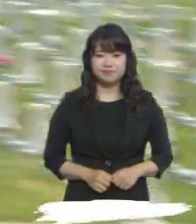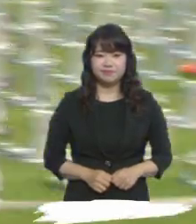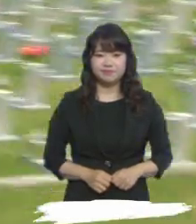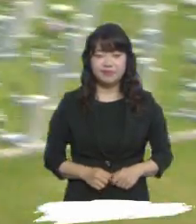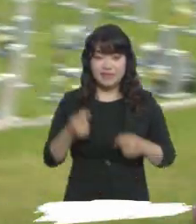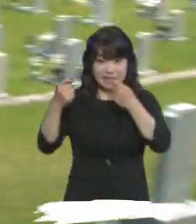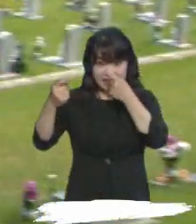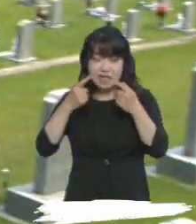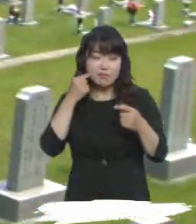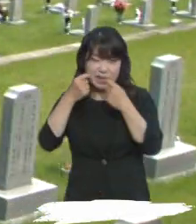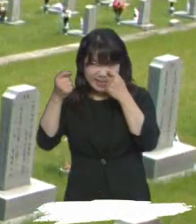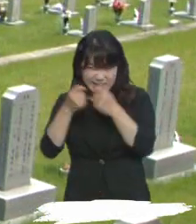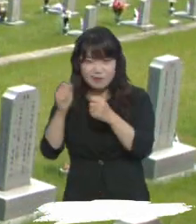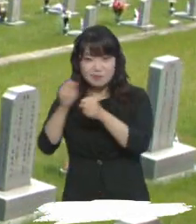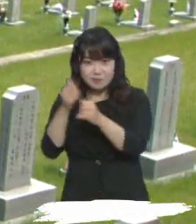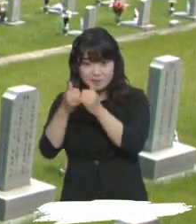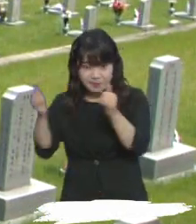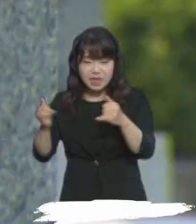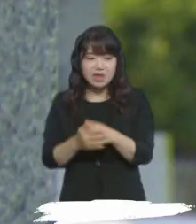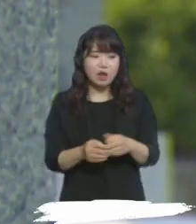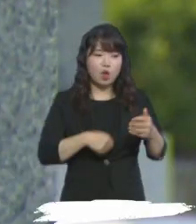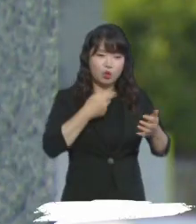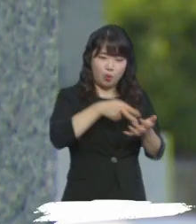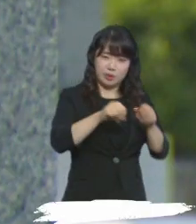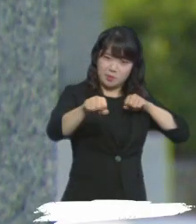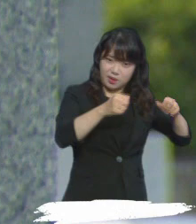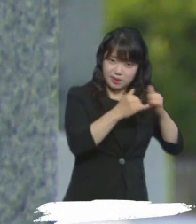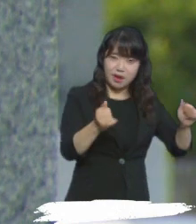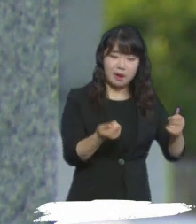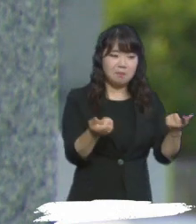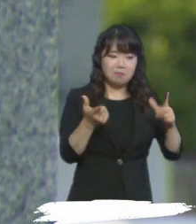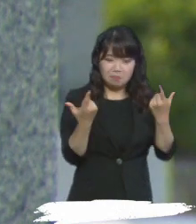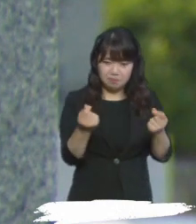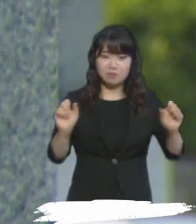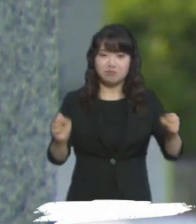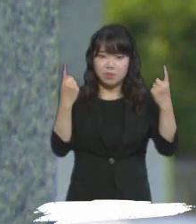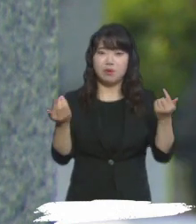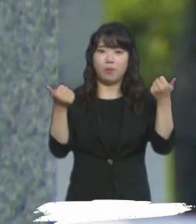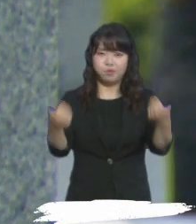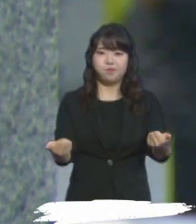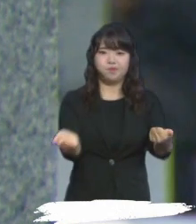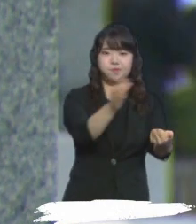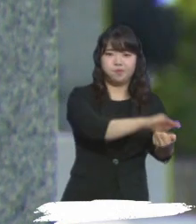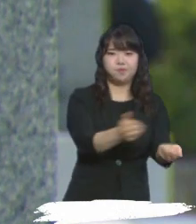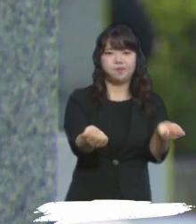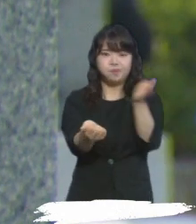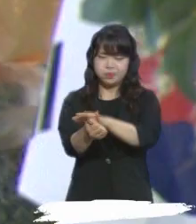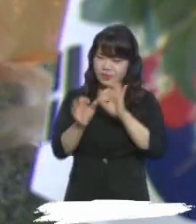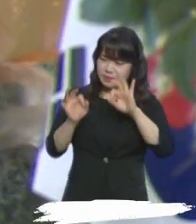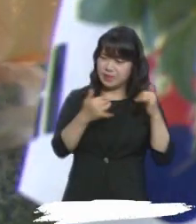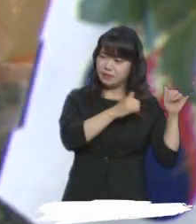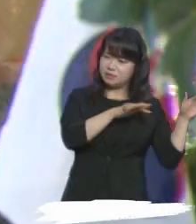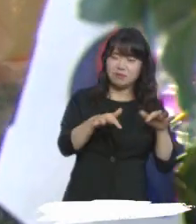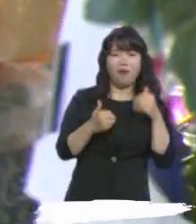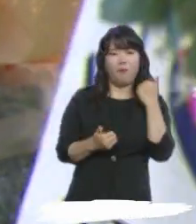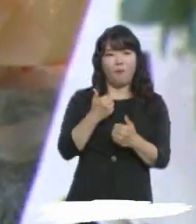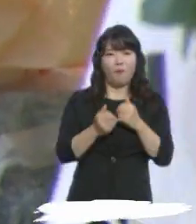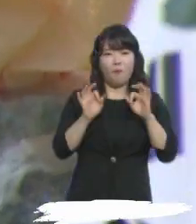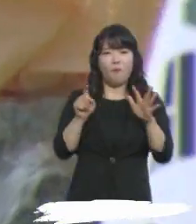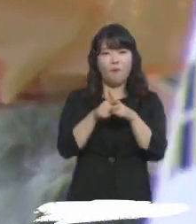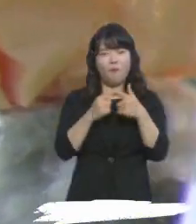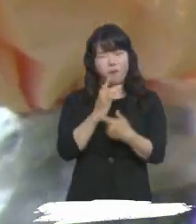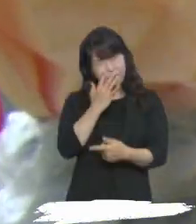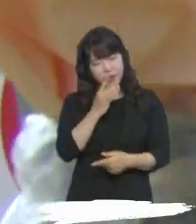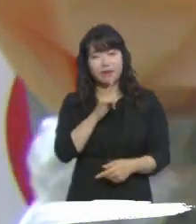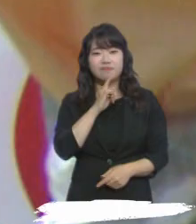친일 반민족 행위자가 독립운동가와 함께 현충원에 안장돼 있는 현실. 많은 국민들은 상식적으로 이해할